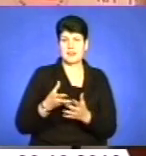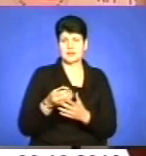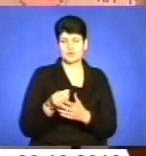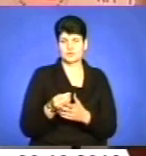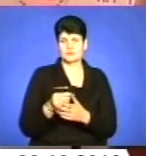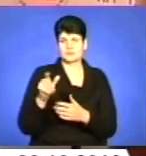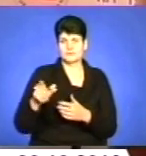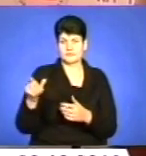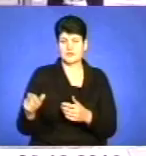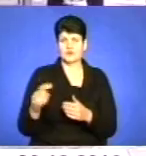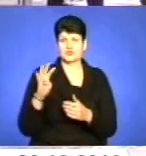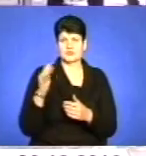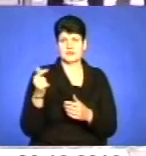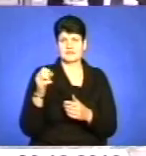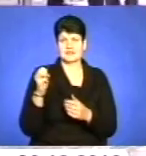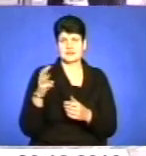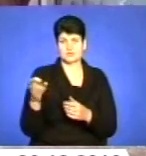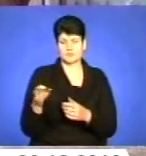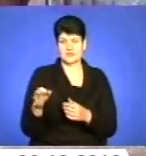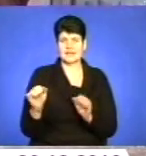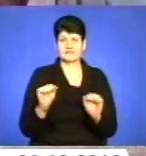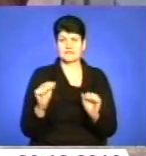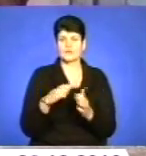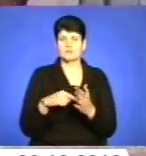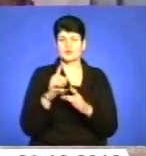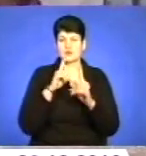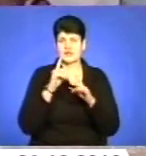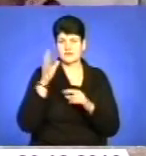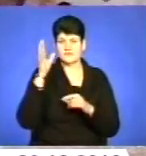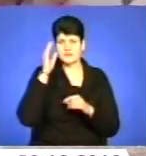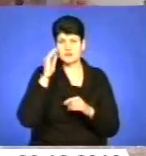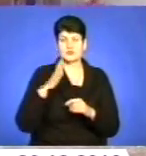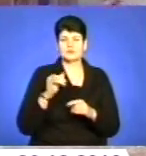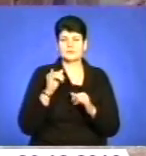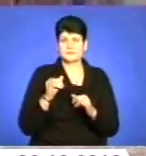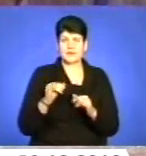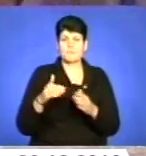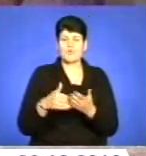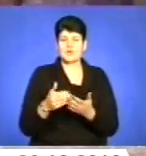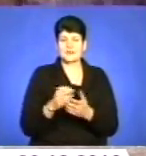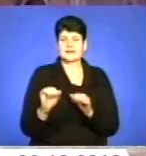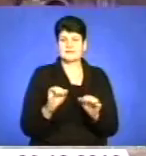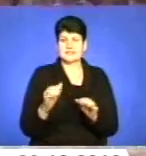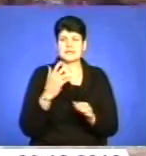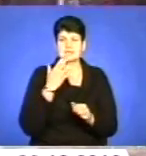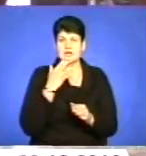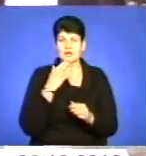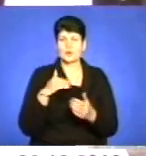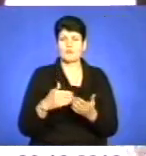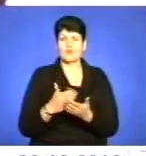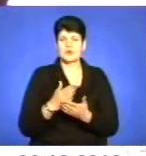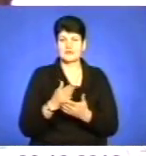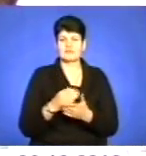4 гривні 13 копійок. Керівництво міської ради вважає, що недолуга політика керівництва Нацкомісії з регулювання у